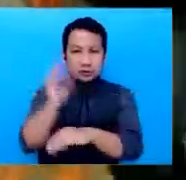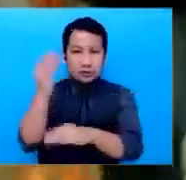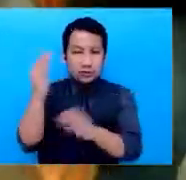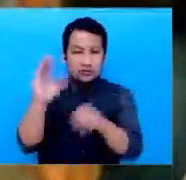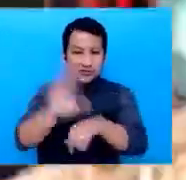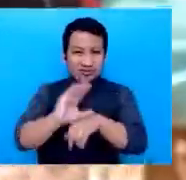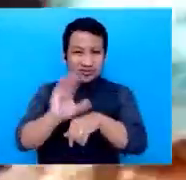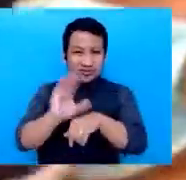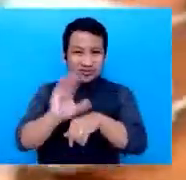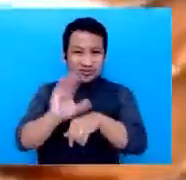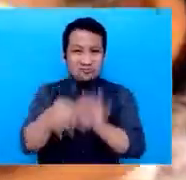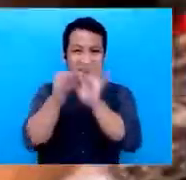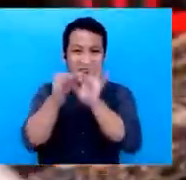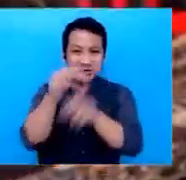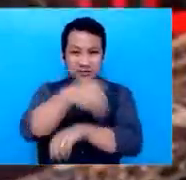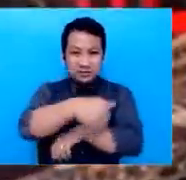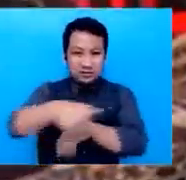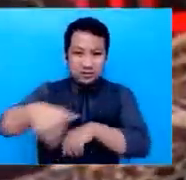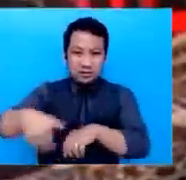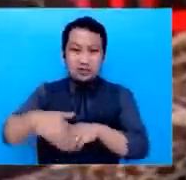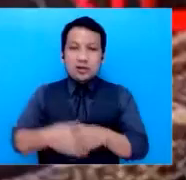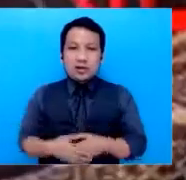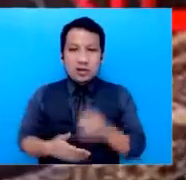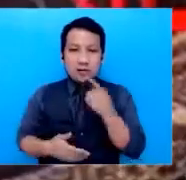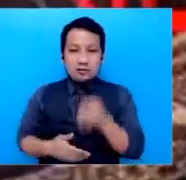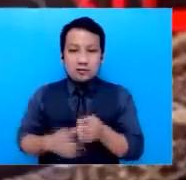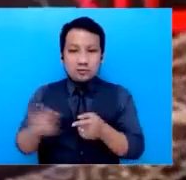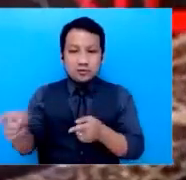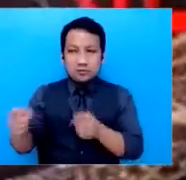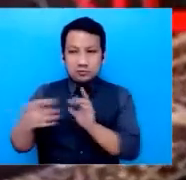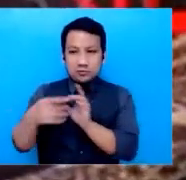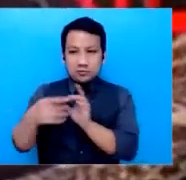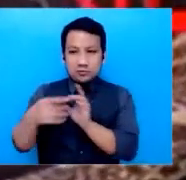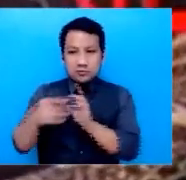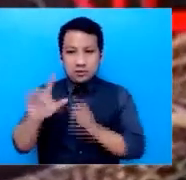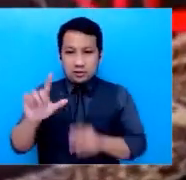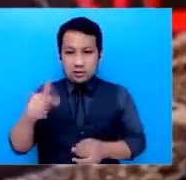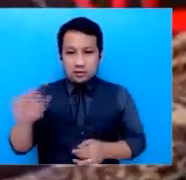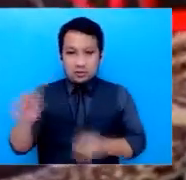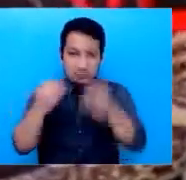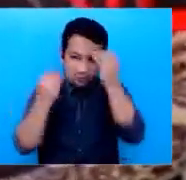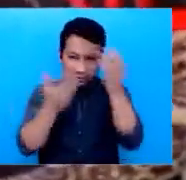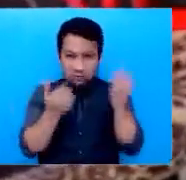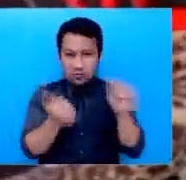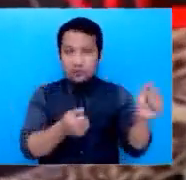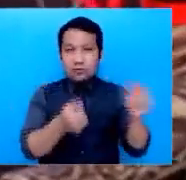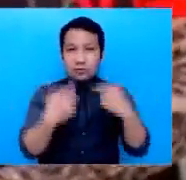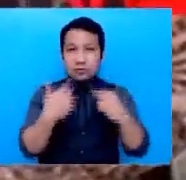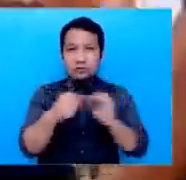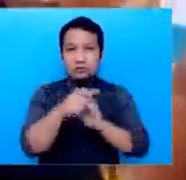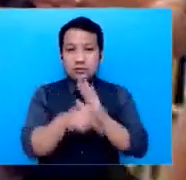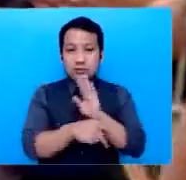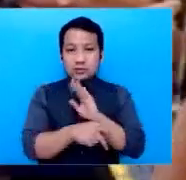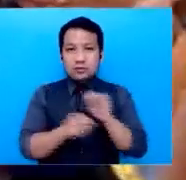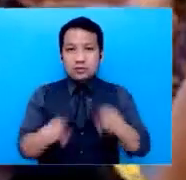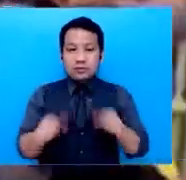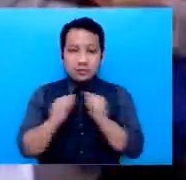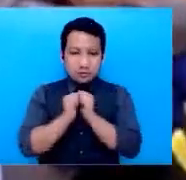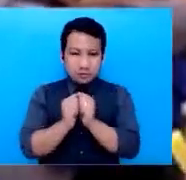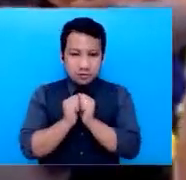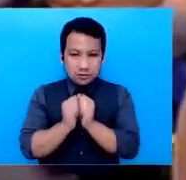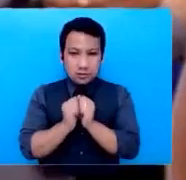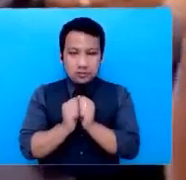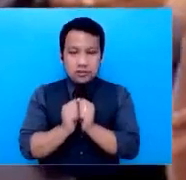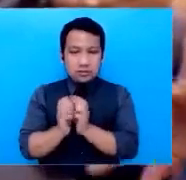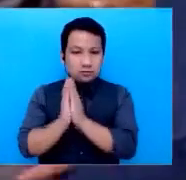volunteers, nagkikipag-usap na rin sila sa LGU para mapanatili ang seguridad at pagsunod ng publiko sa health protocols. Iisa na naman ang dalangin ng